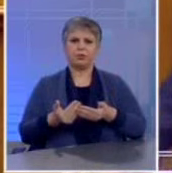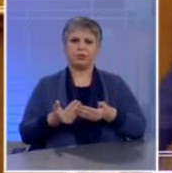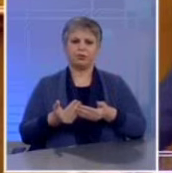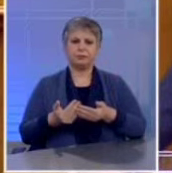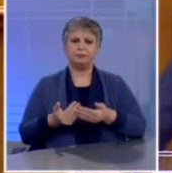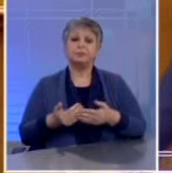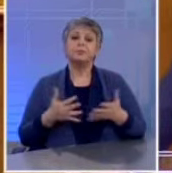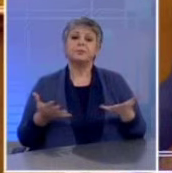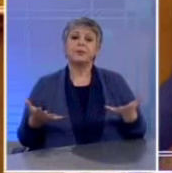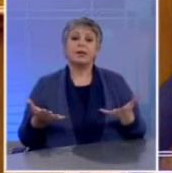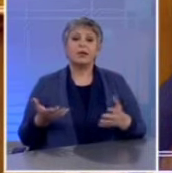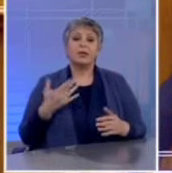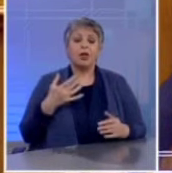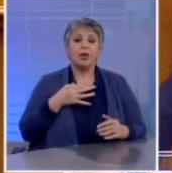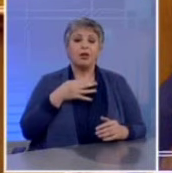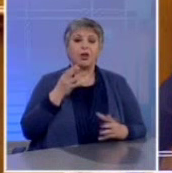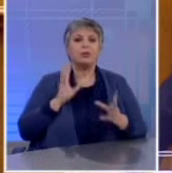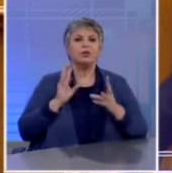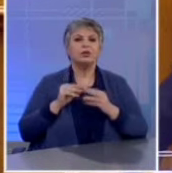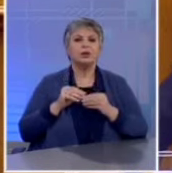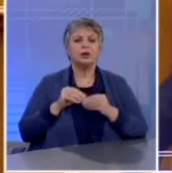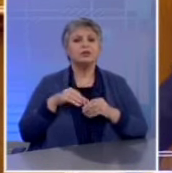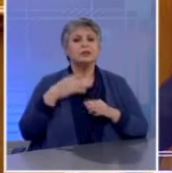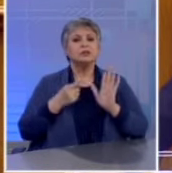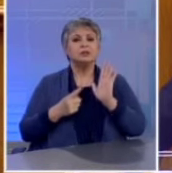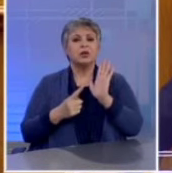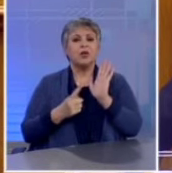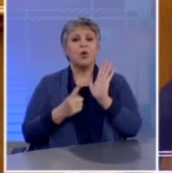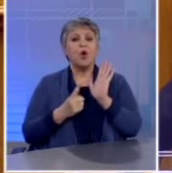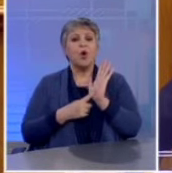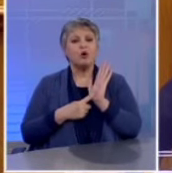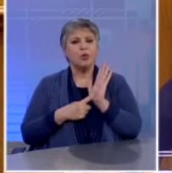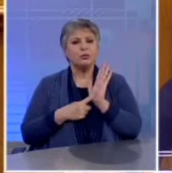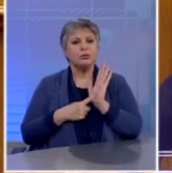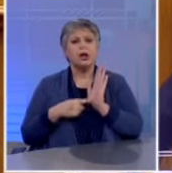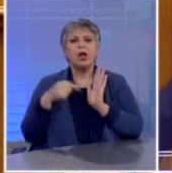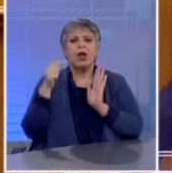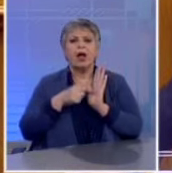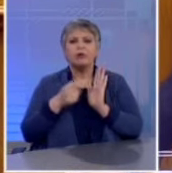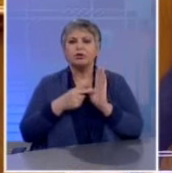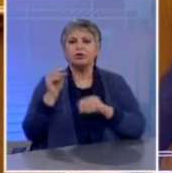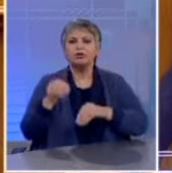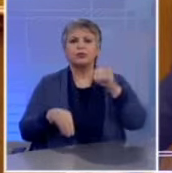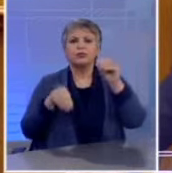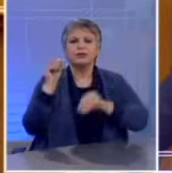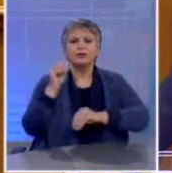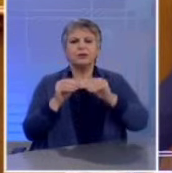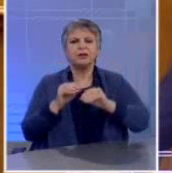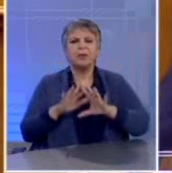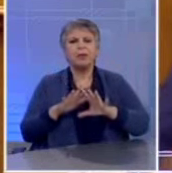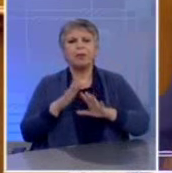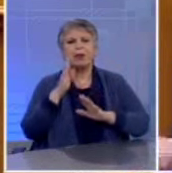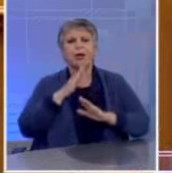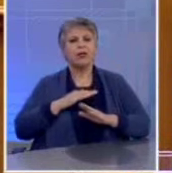και εν πάση περιπτώσει η νομοθετική παρέμβαση, η οποία ψηφίστηκε και αυτή νύχτα με κάποια τροπολογία, την οποία κατέθεσα και αυτή στα